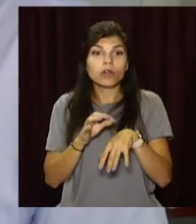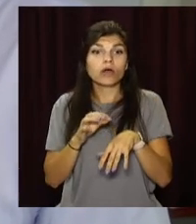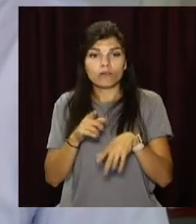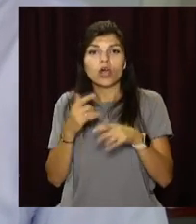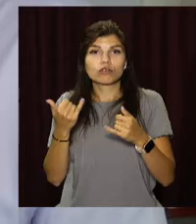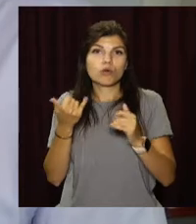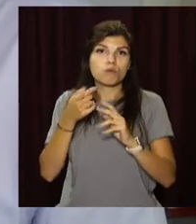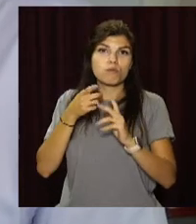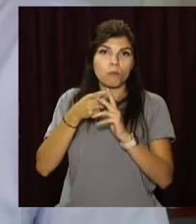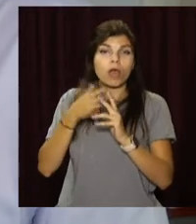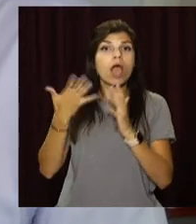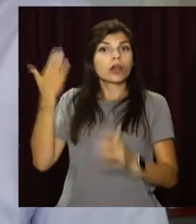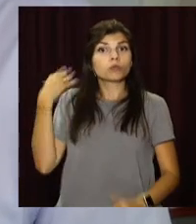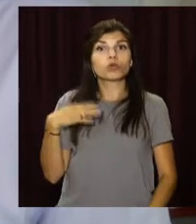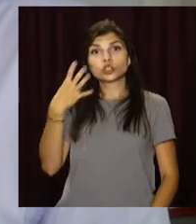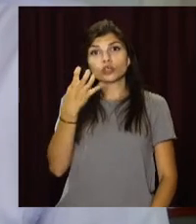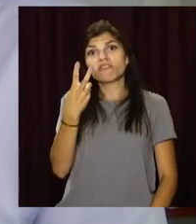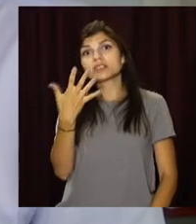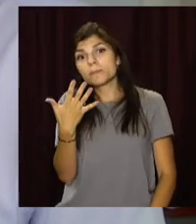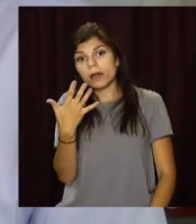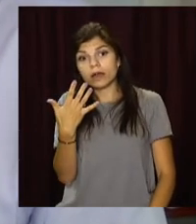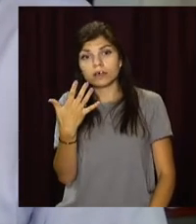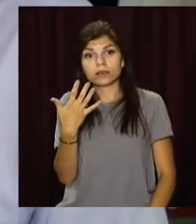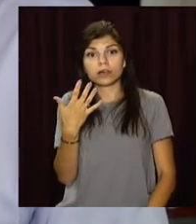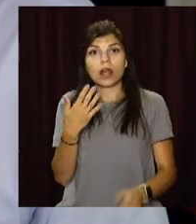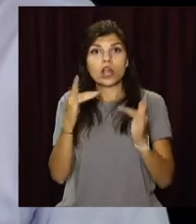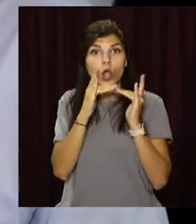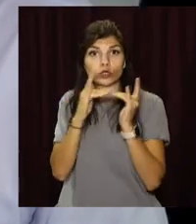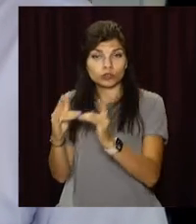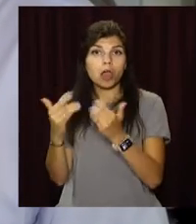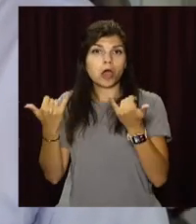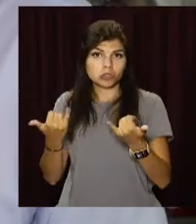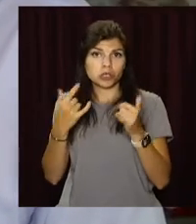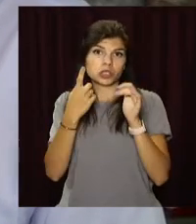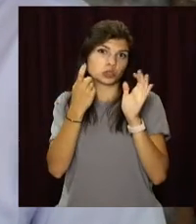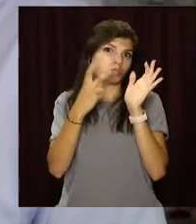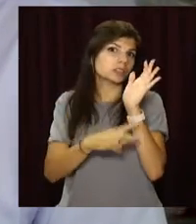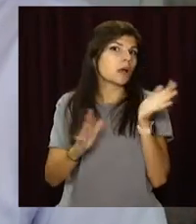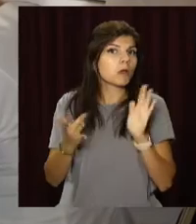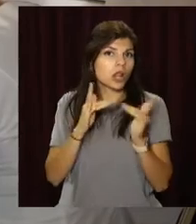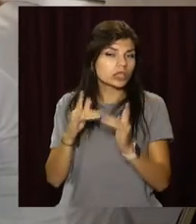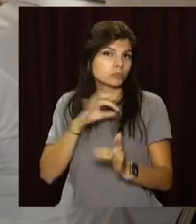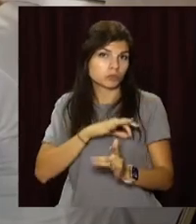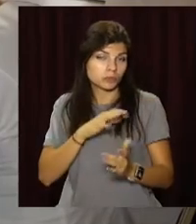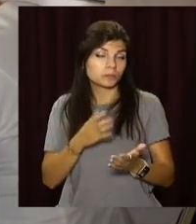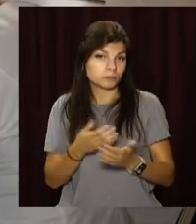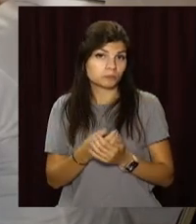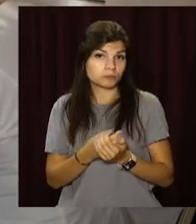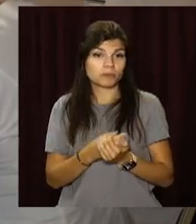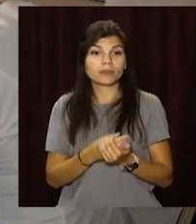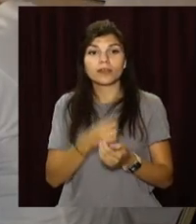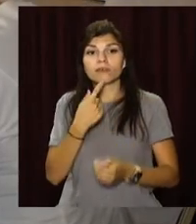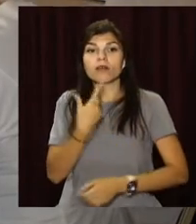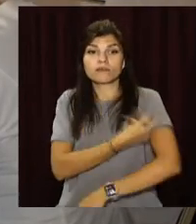вона частково перепрофільована. Якщо раніше було 425 ліжок, сьогодні це 170 ліжок. Перший міський центр